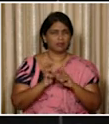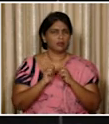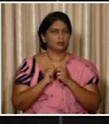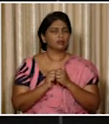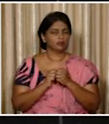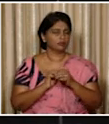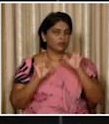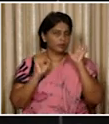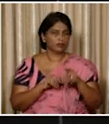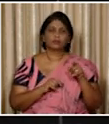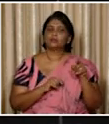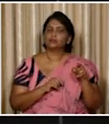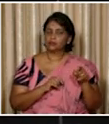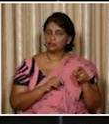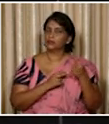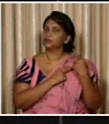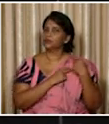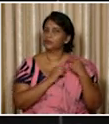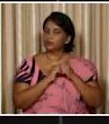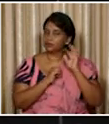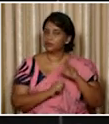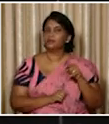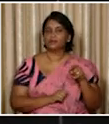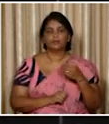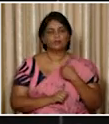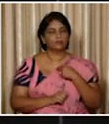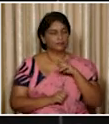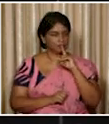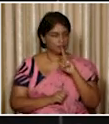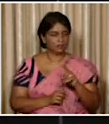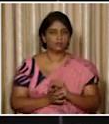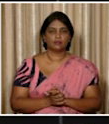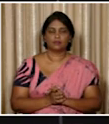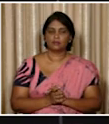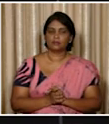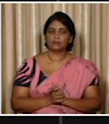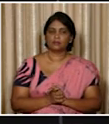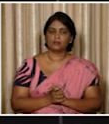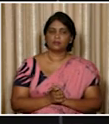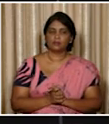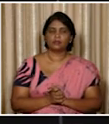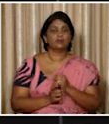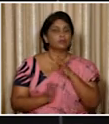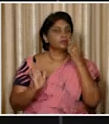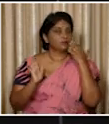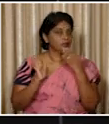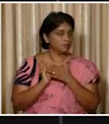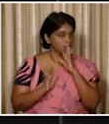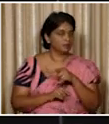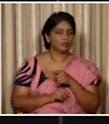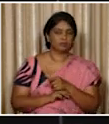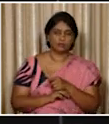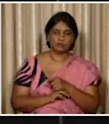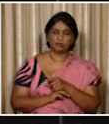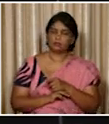விடயம் தொடர்பிலே நாட்டினுடைய ஜனாதிபதி அவர்களுக்கும் பாரதத்தினுடைய பிரதமர் நரேந்திர மோடிஜி அவர்களுக்கும் நான் எழுத்து மூலமாக